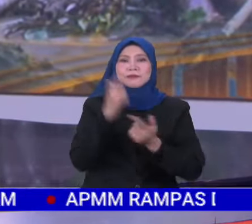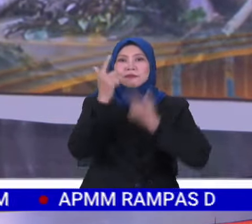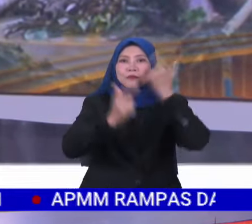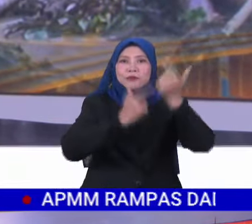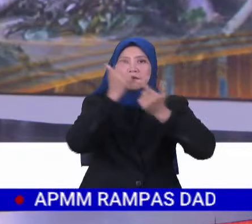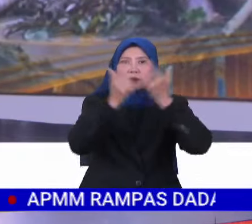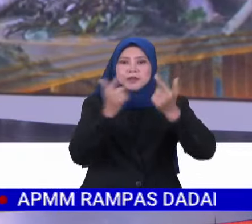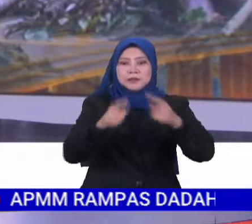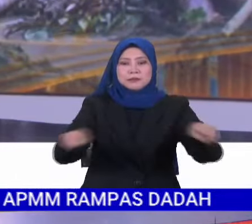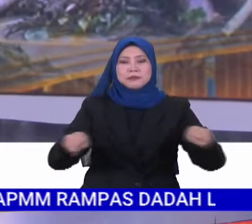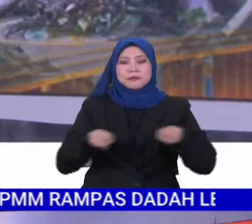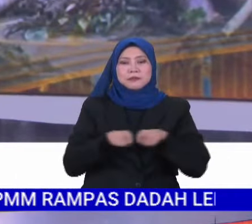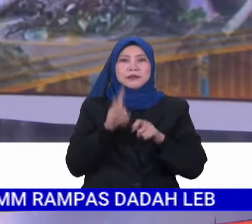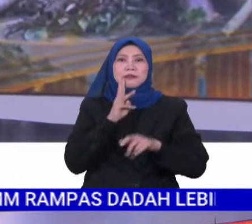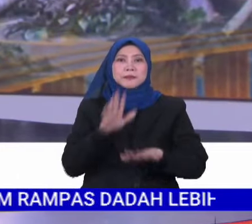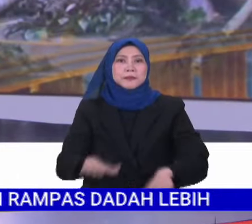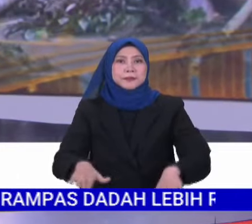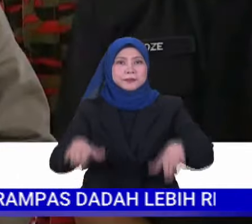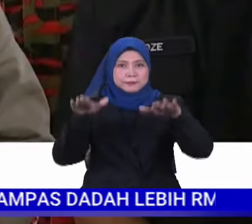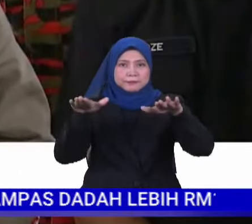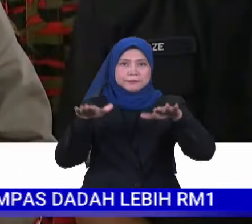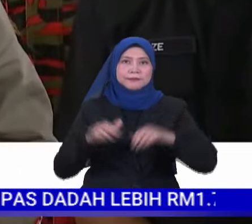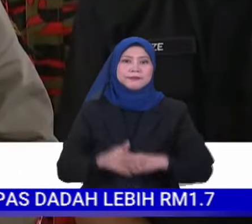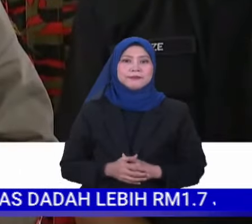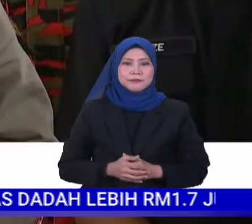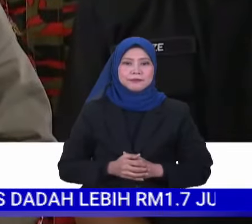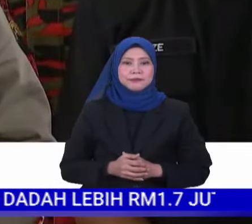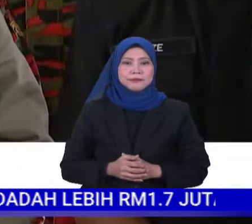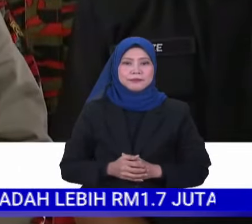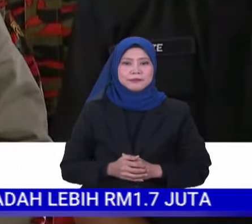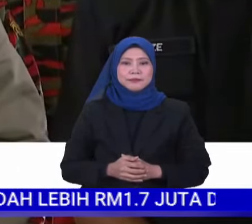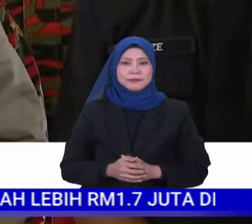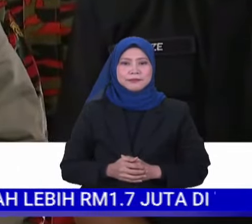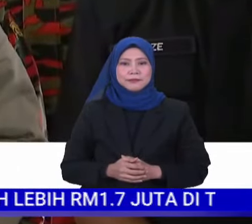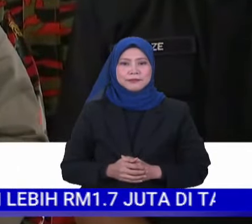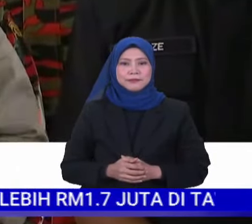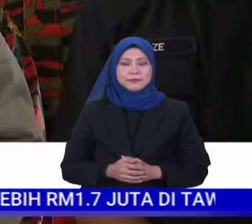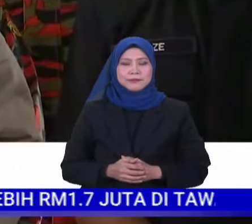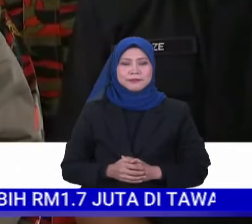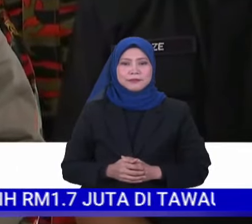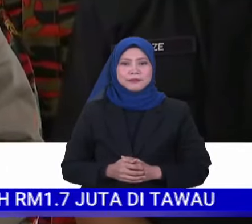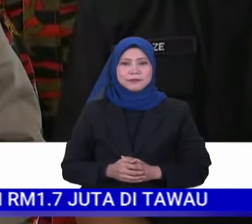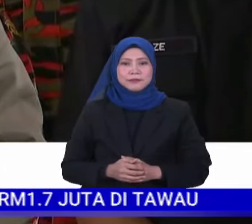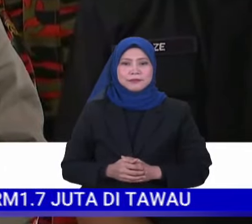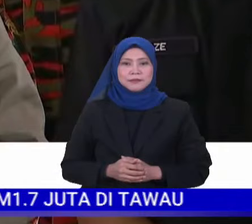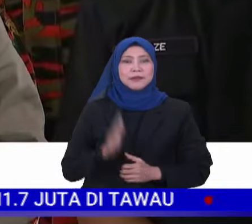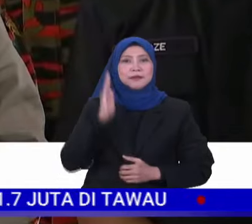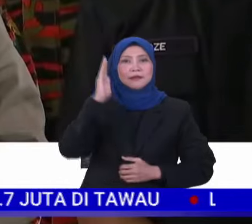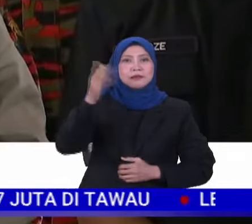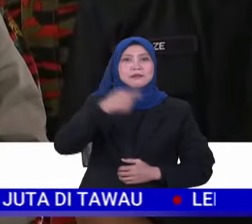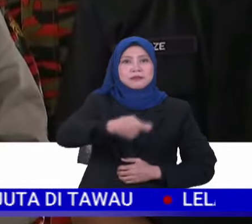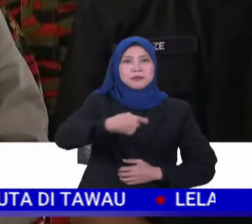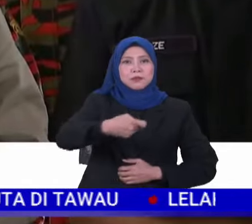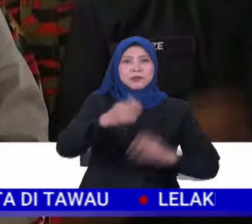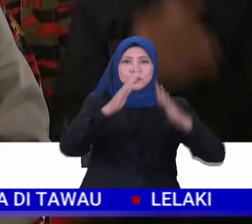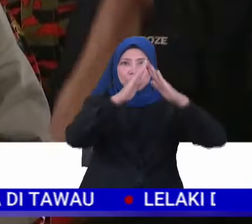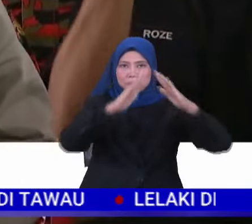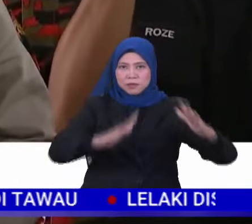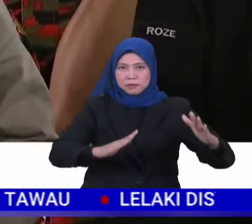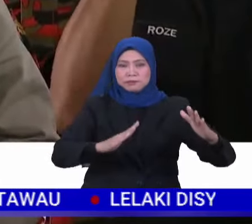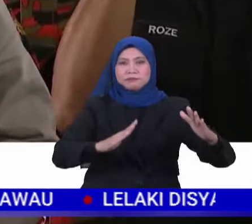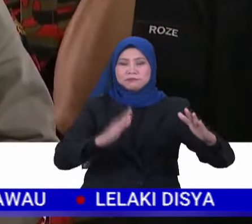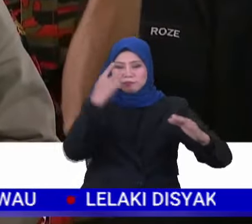melawan tapak banjir the lounge Hai menceritakan sewa beberapa buah rumah untuk